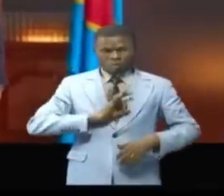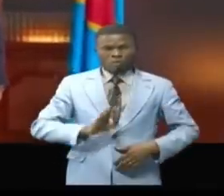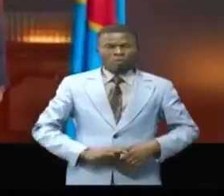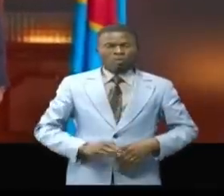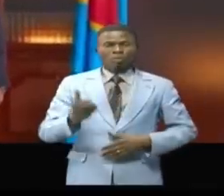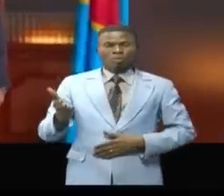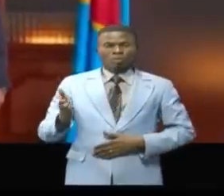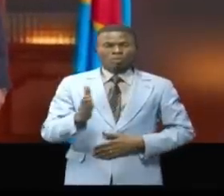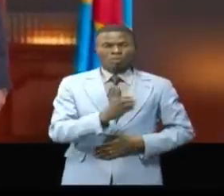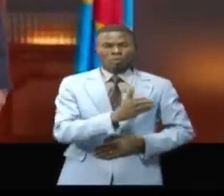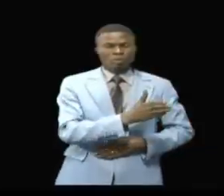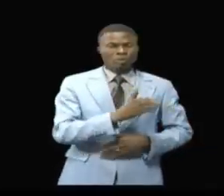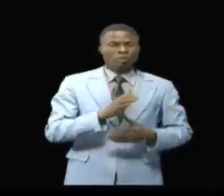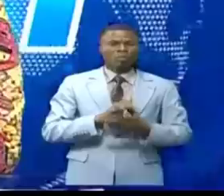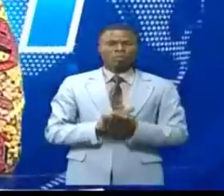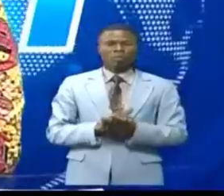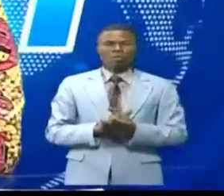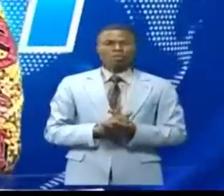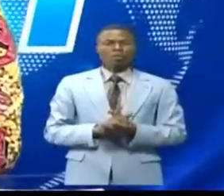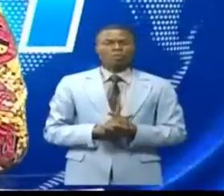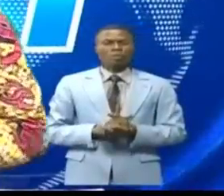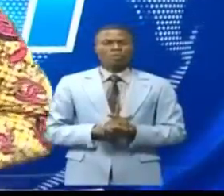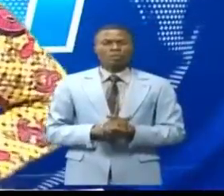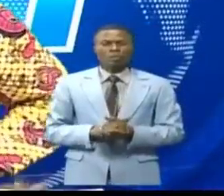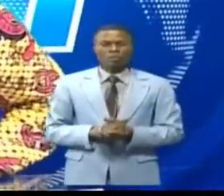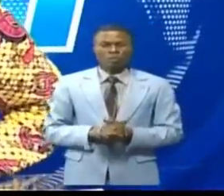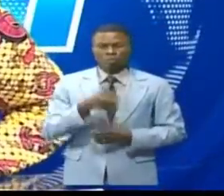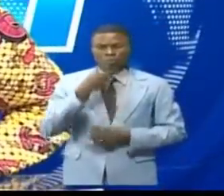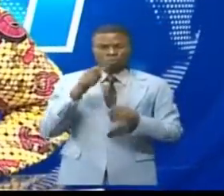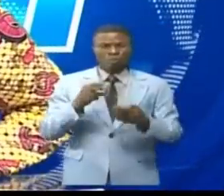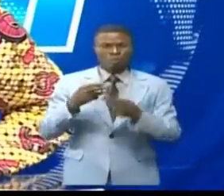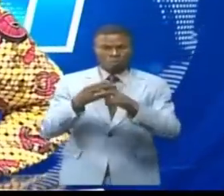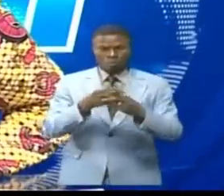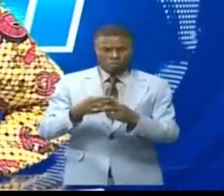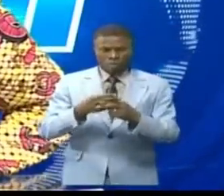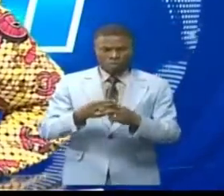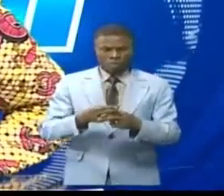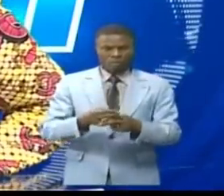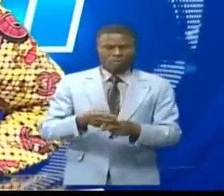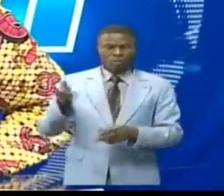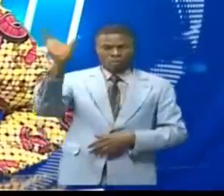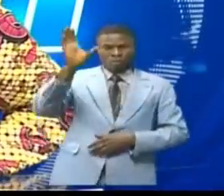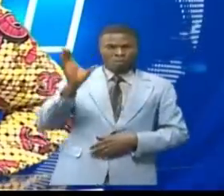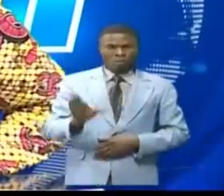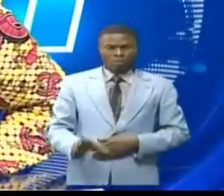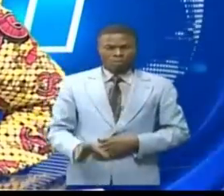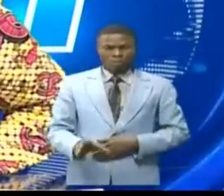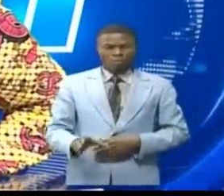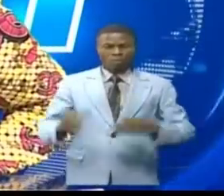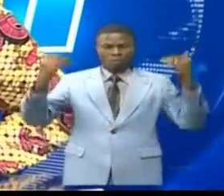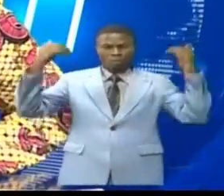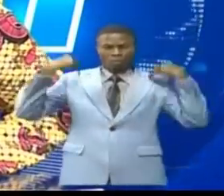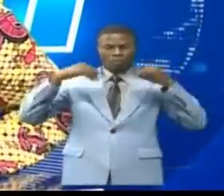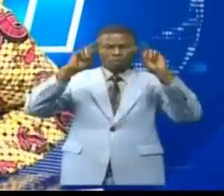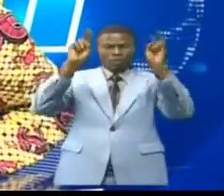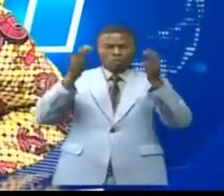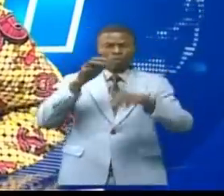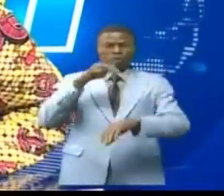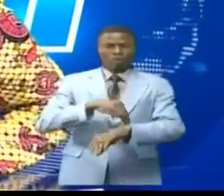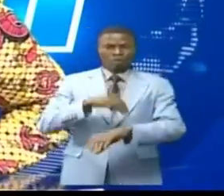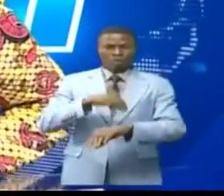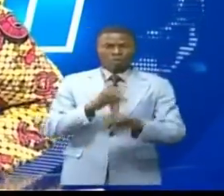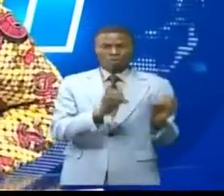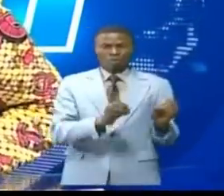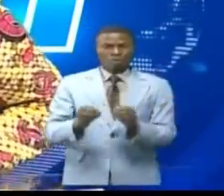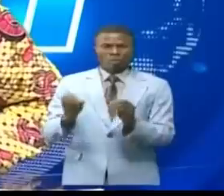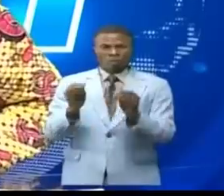Félix-Antoine Tshisekedi Tshilombo. Parlons sécurité dans le Congo central. Le maire de la ville de Matadi a présidé